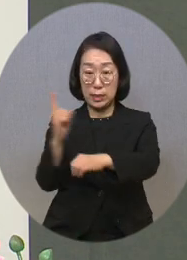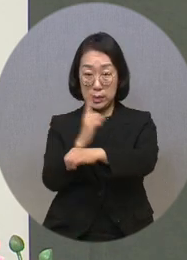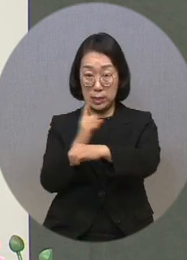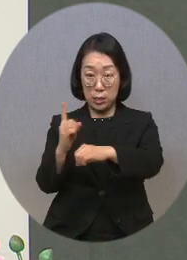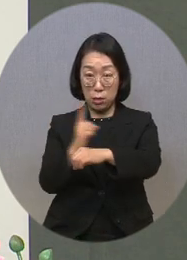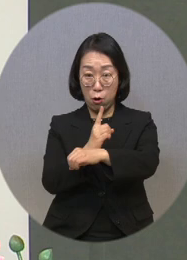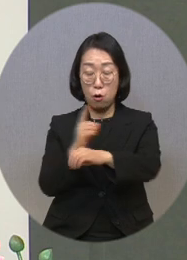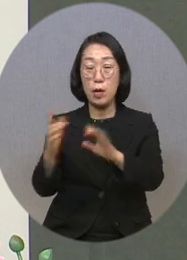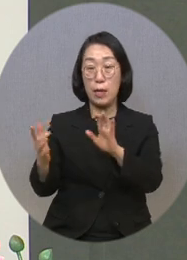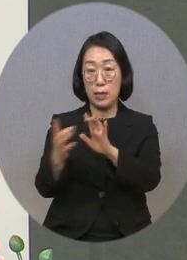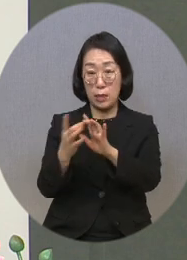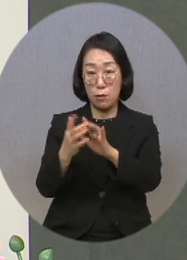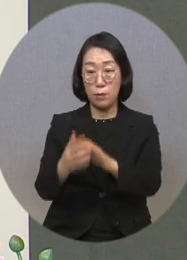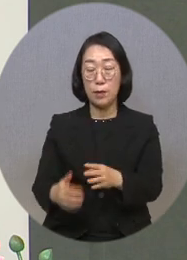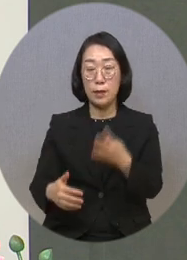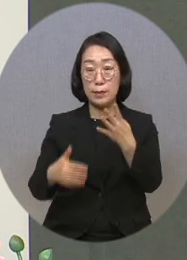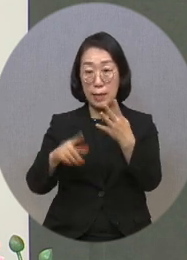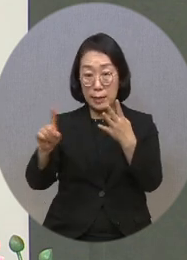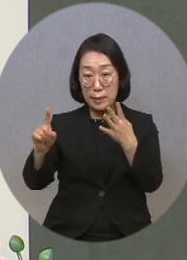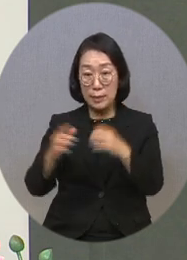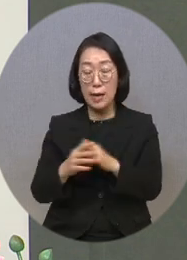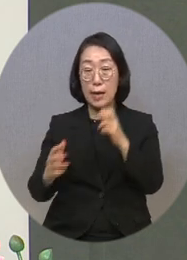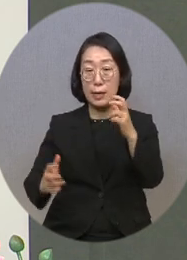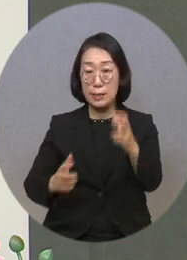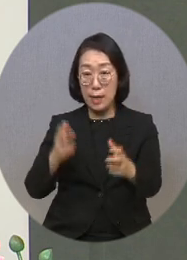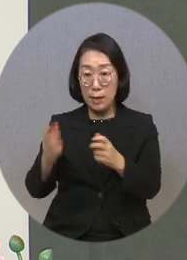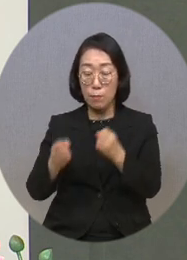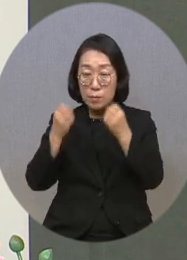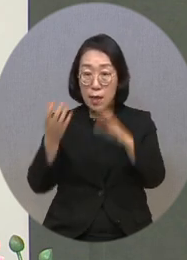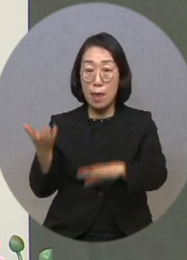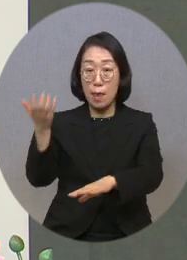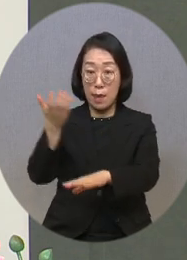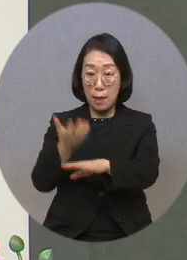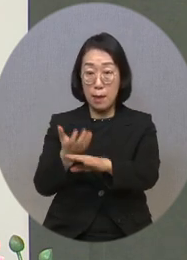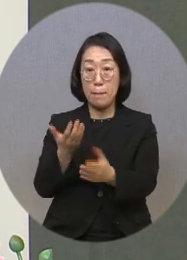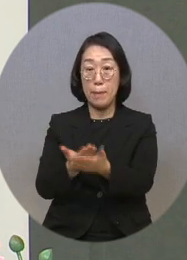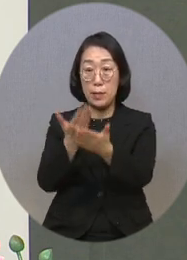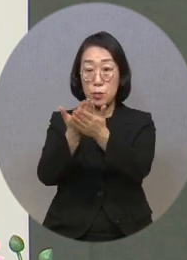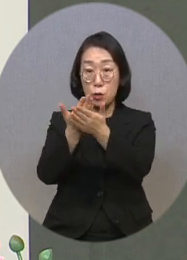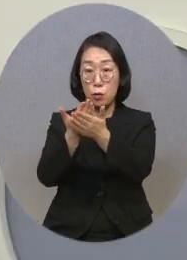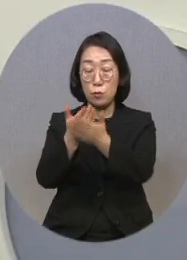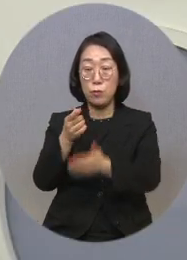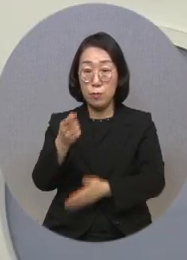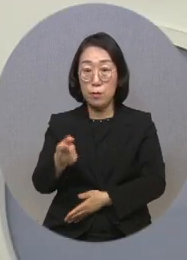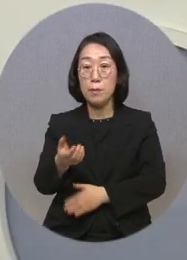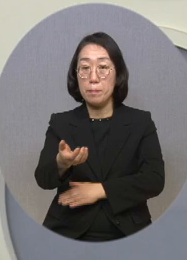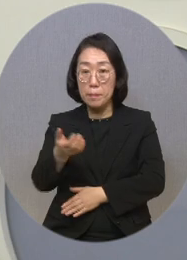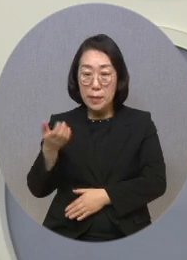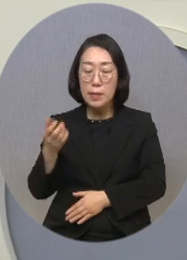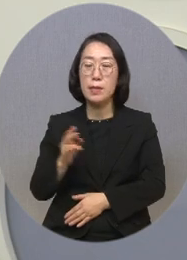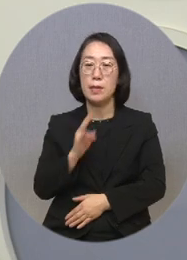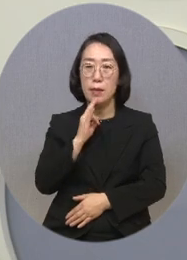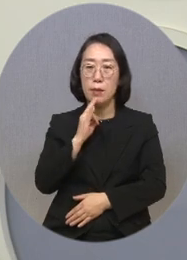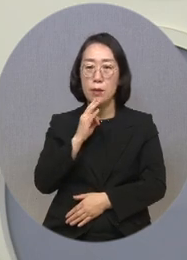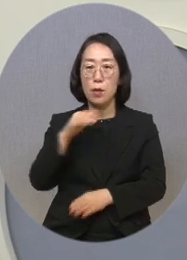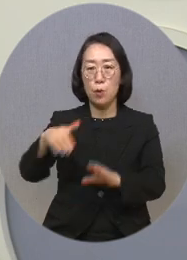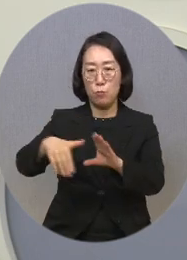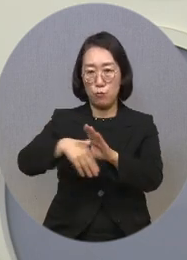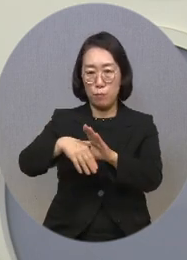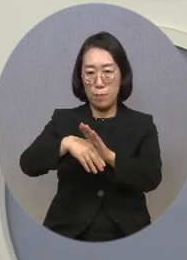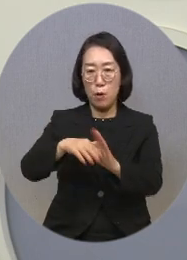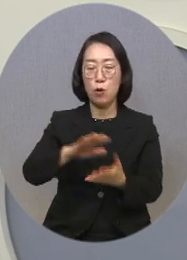소위 디지털 시대, 네. 4차 산업혁명 시대의 그런, 예고를 준 거다. 그렇게 문명 전환이 온